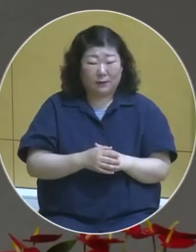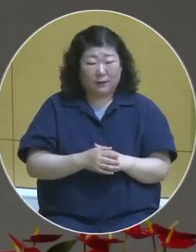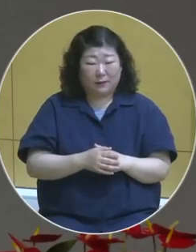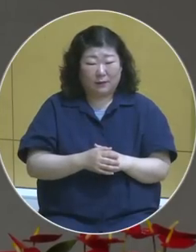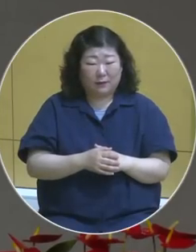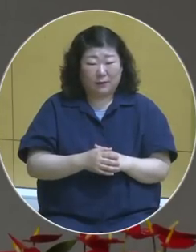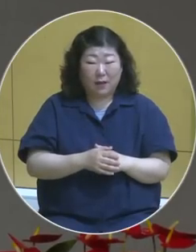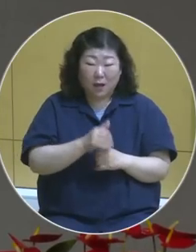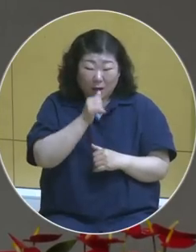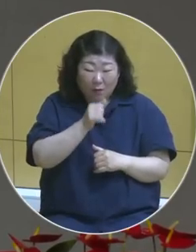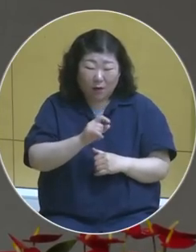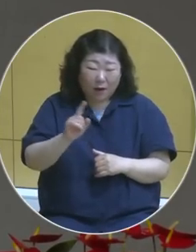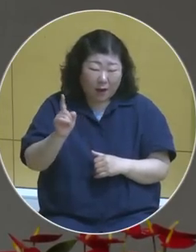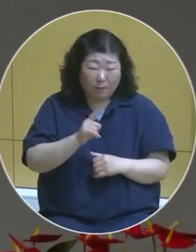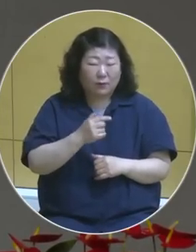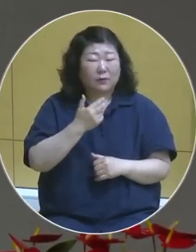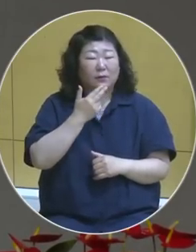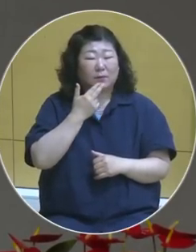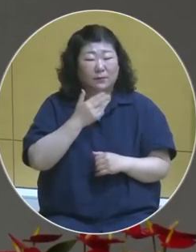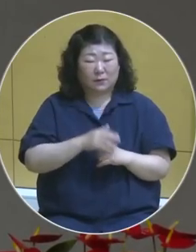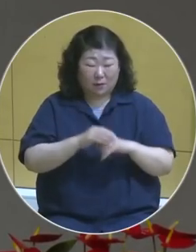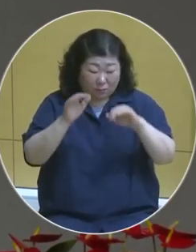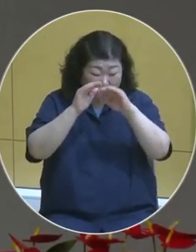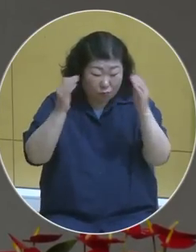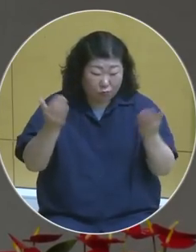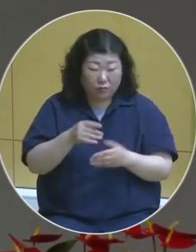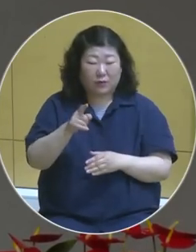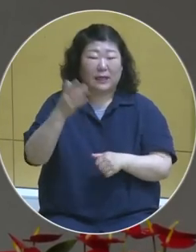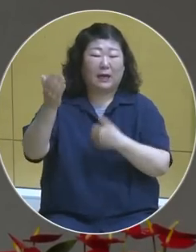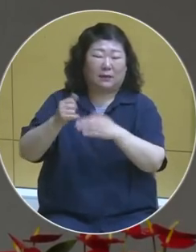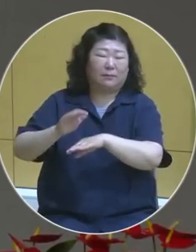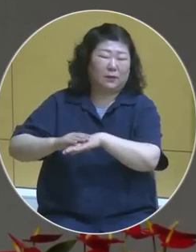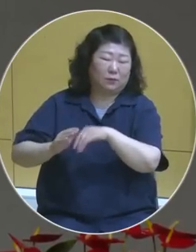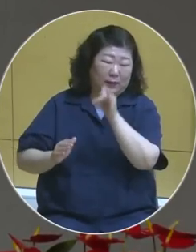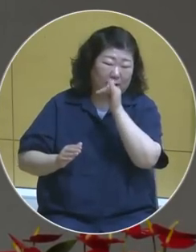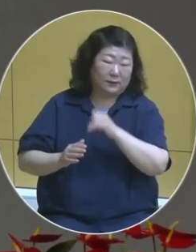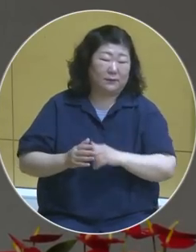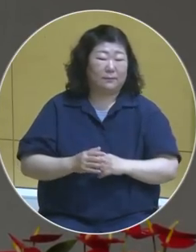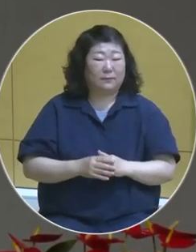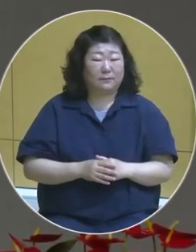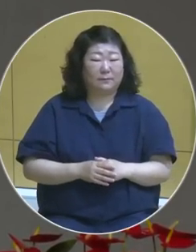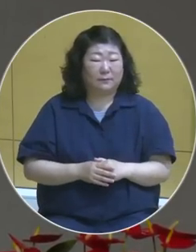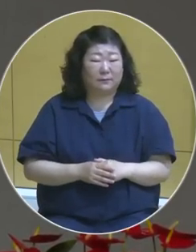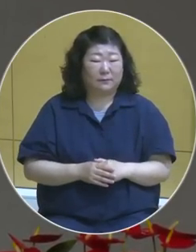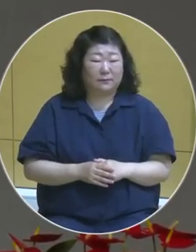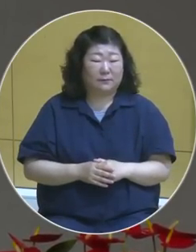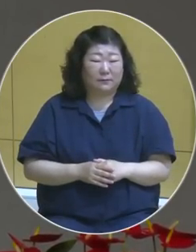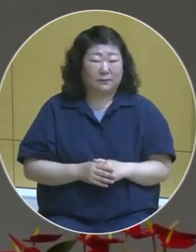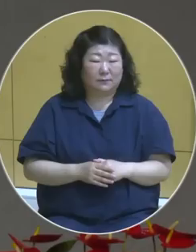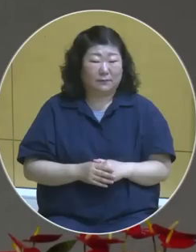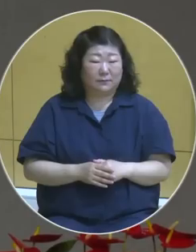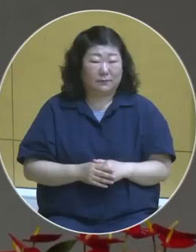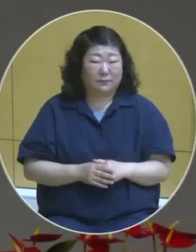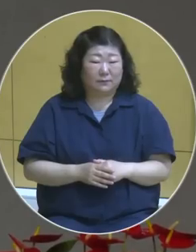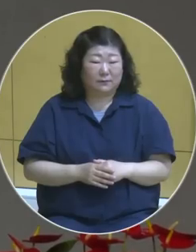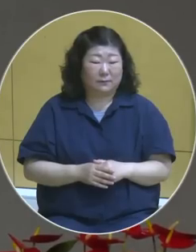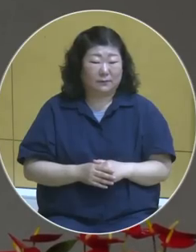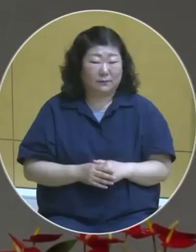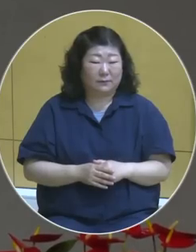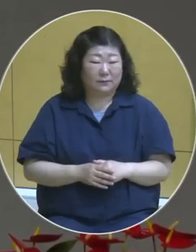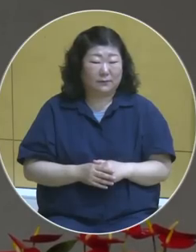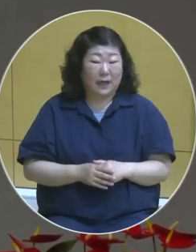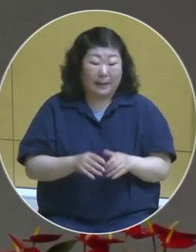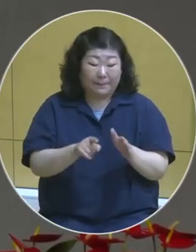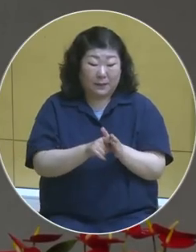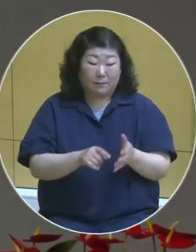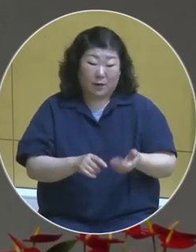결코 아무런 것도 없습니다. 모든 것은 하나님의 손에 있습니다. 그 믿음을 갖고 사는 거예요.